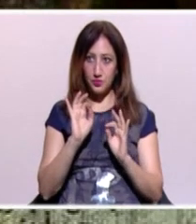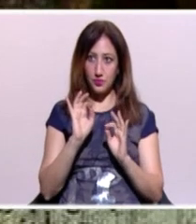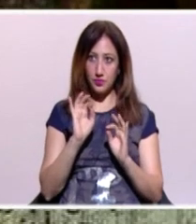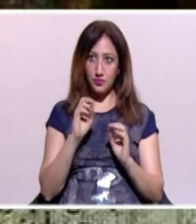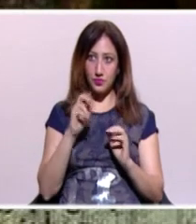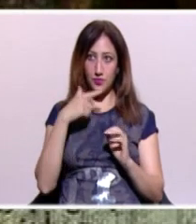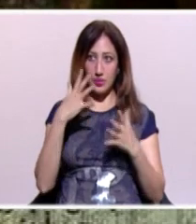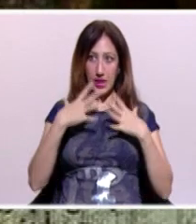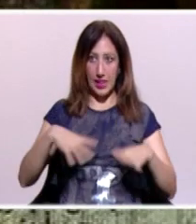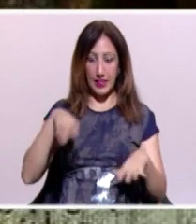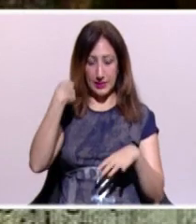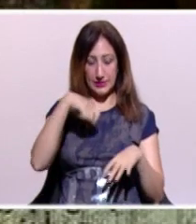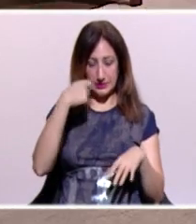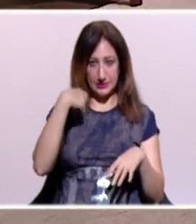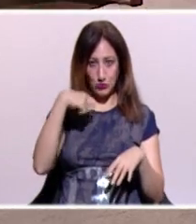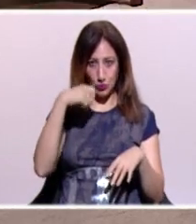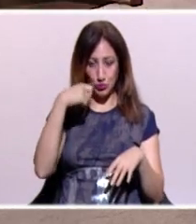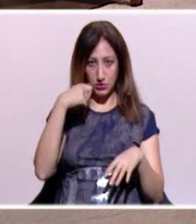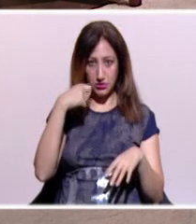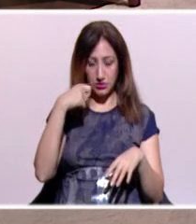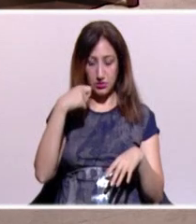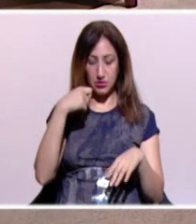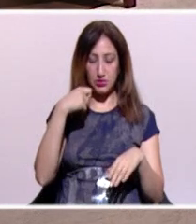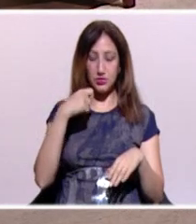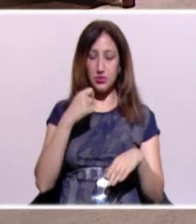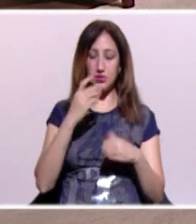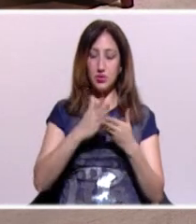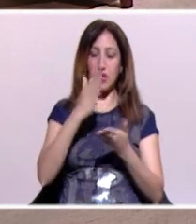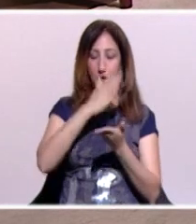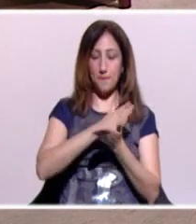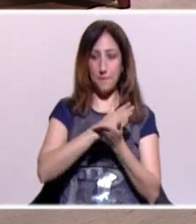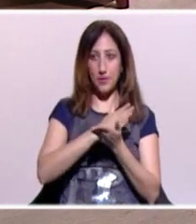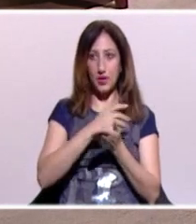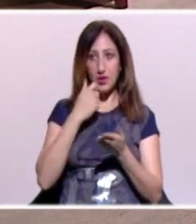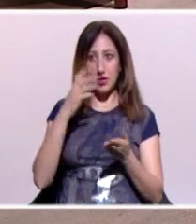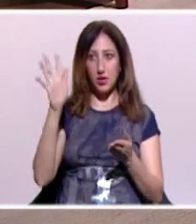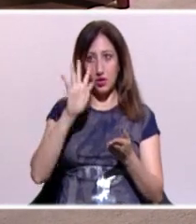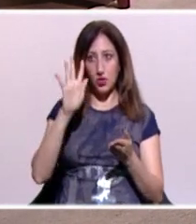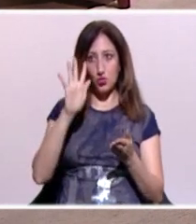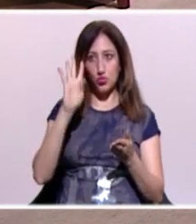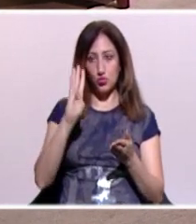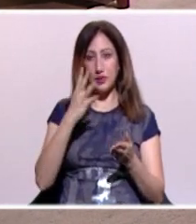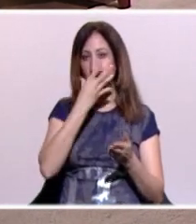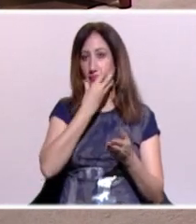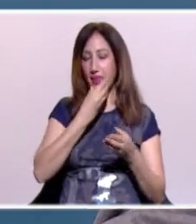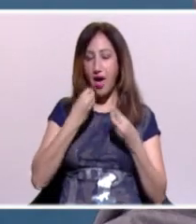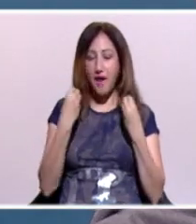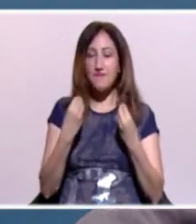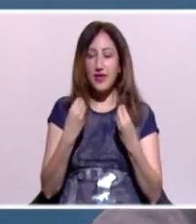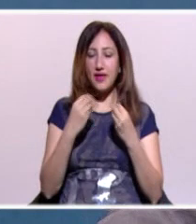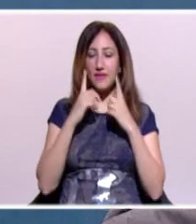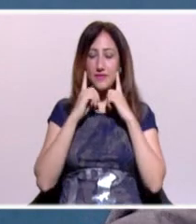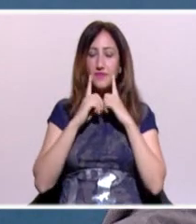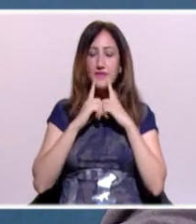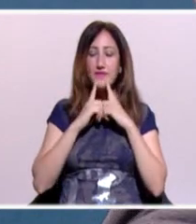بالاسود باللبس الاسود. مظبوط مظبوط. واللي قبل كده هتشوف شكري مصطفى في الدقن الخفيفه، وبعدين هتشوف